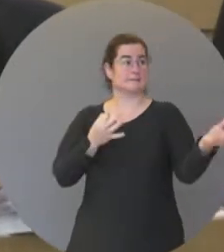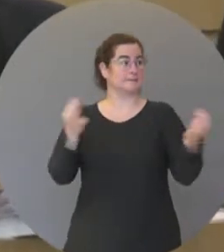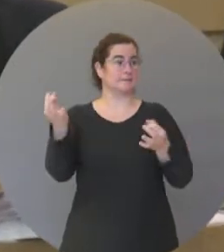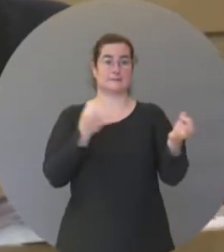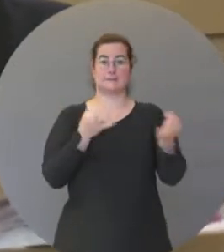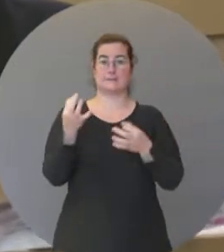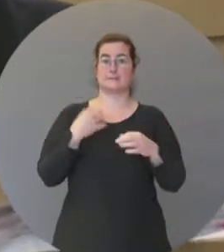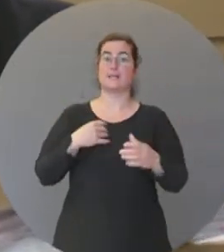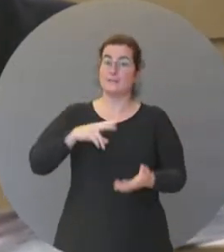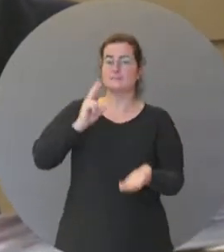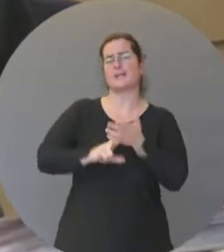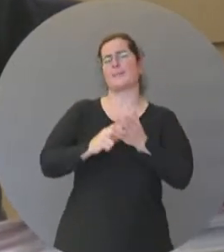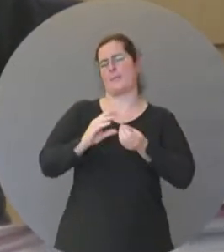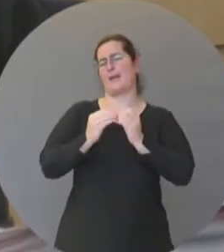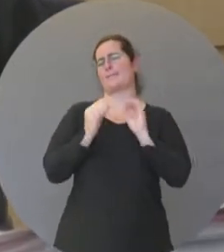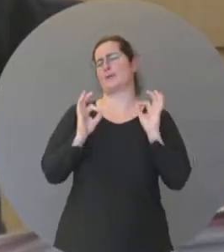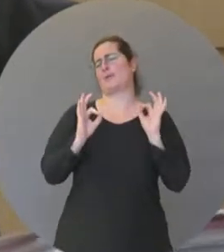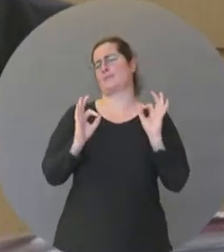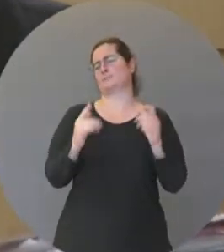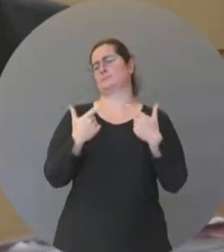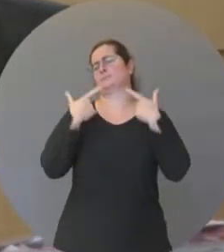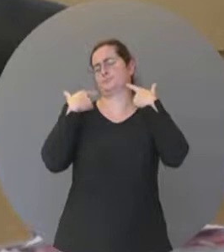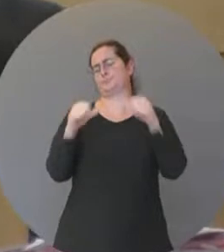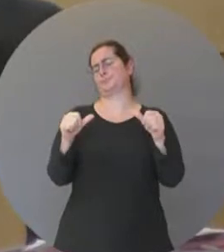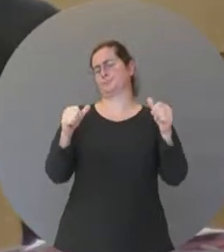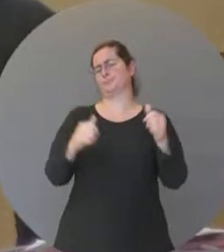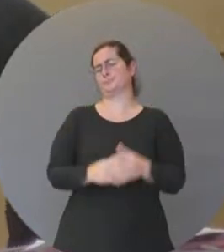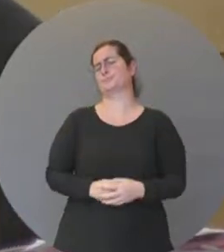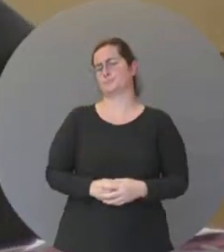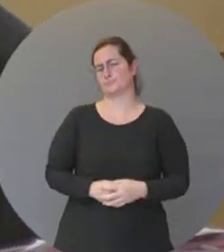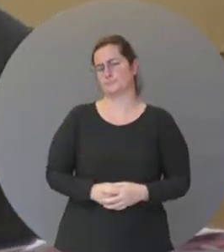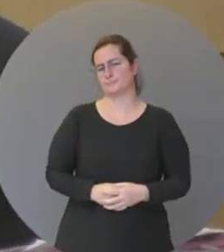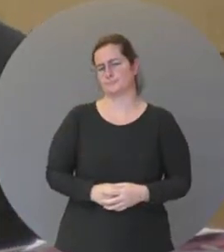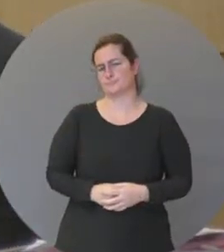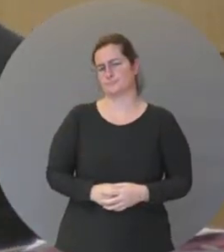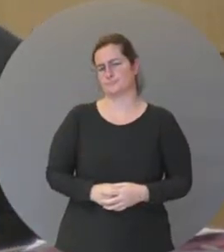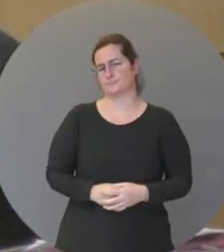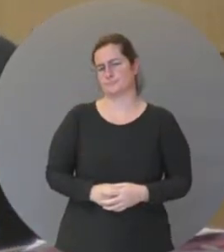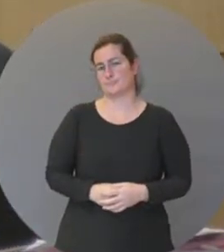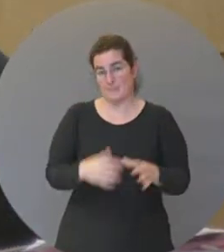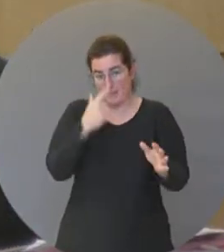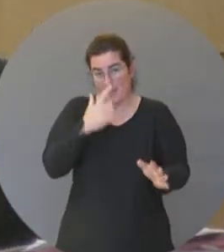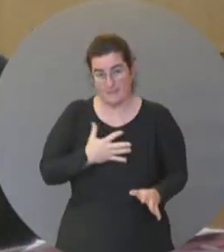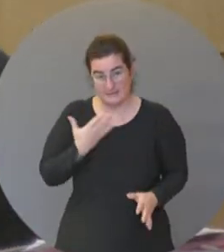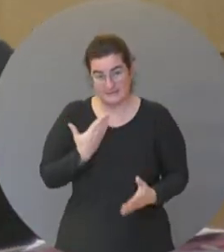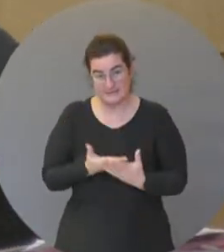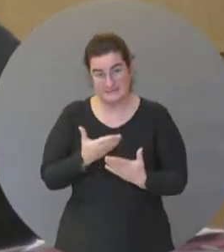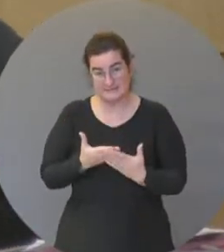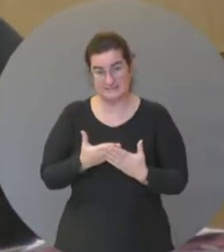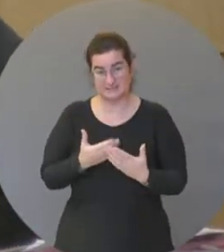qui se pose mais au-delà je suis pas certain que ça soit un service public